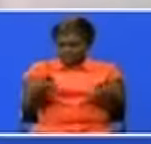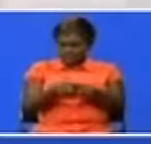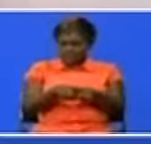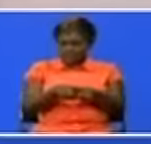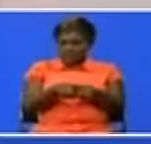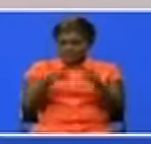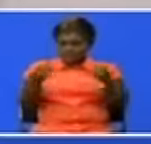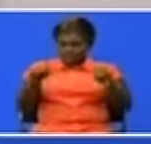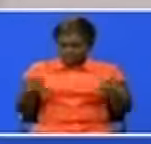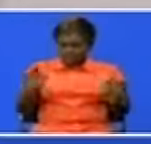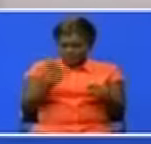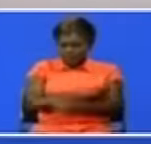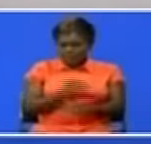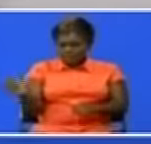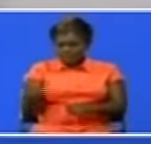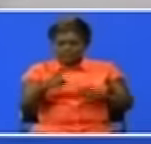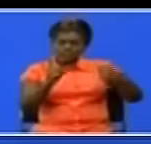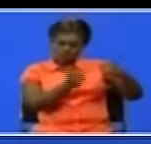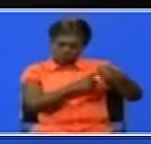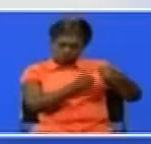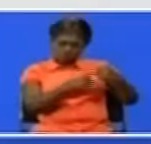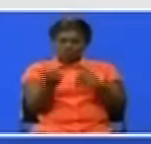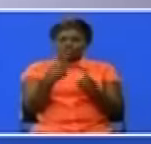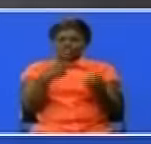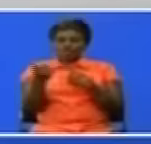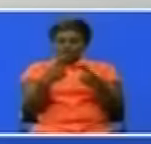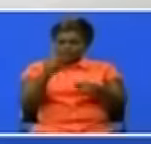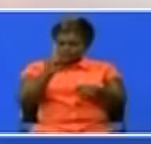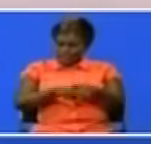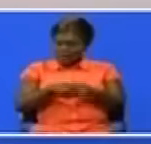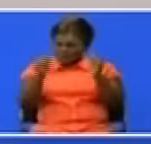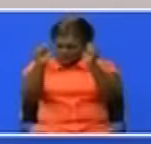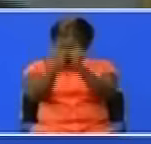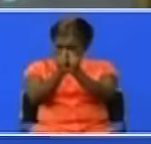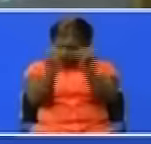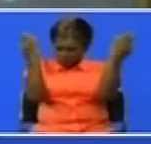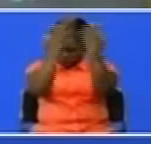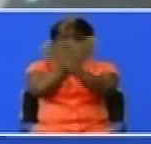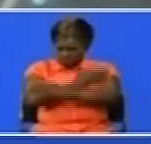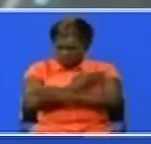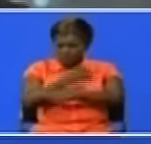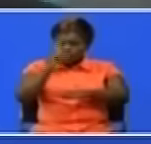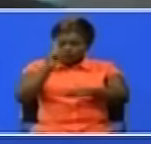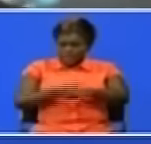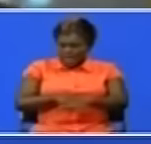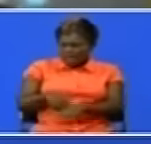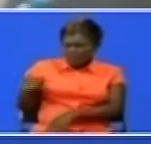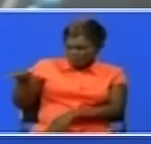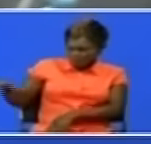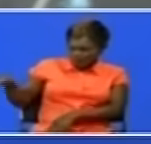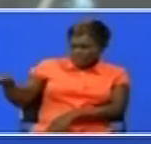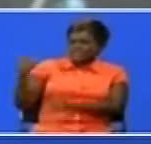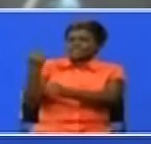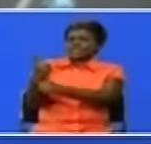utaanza kutekelezwa kamilifu mwezi Juni, mazungumzo haya yataruhusiwa kuanzia saa 4 usiku na kukoma inapotimu saa 11